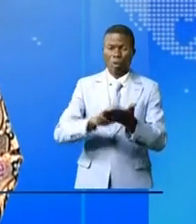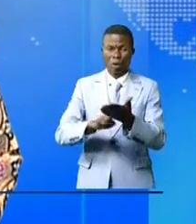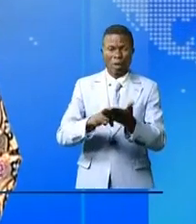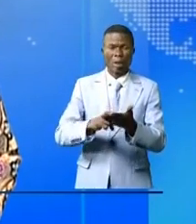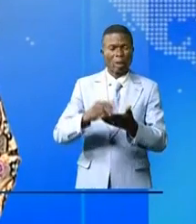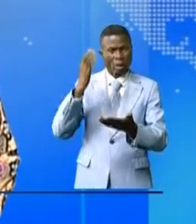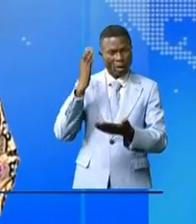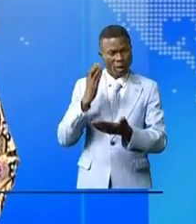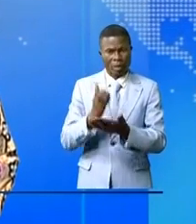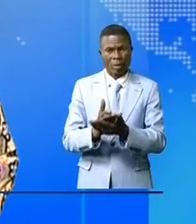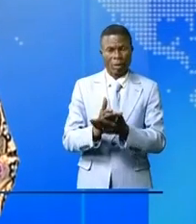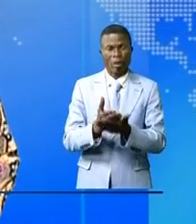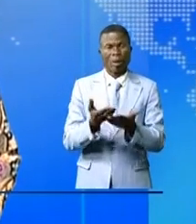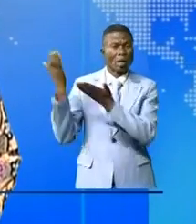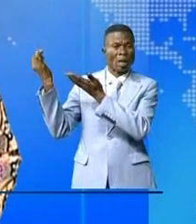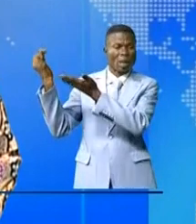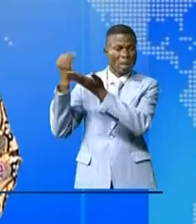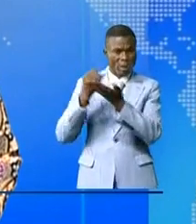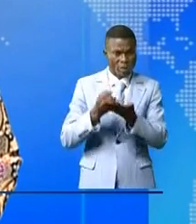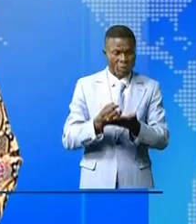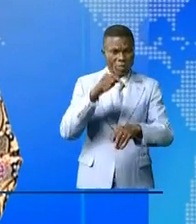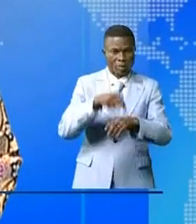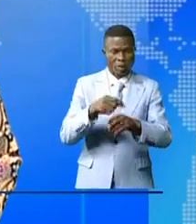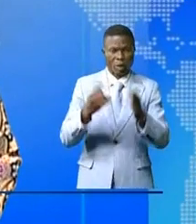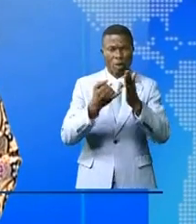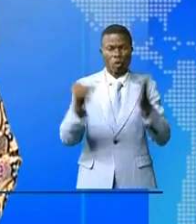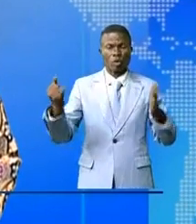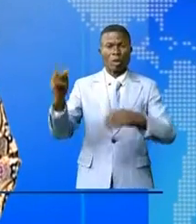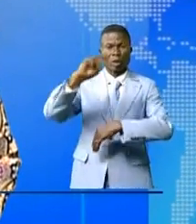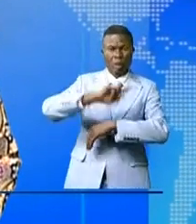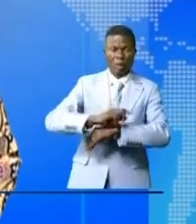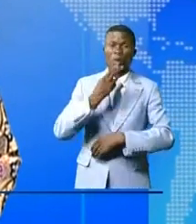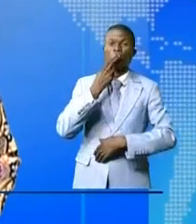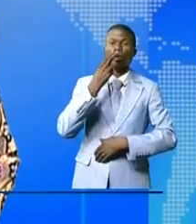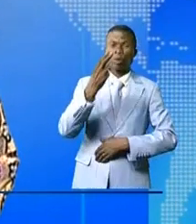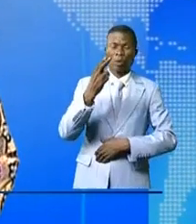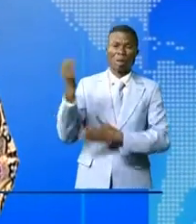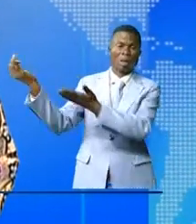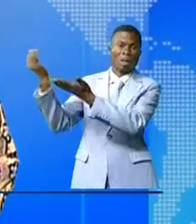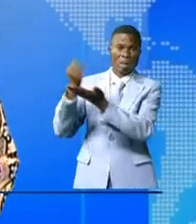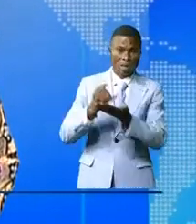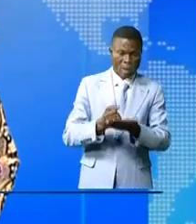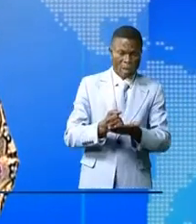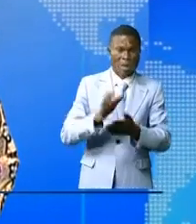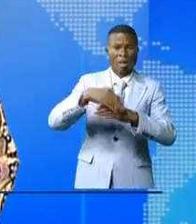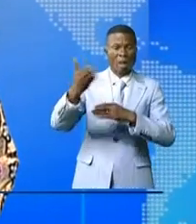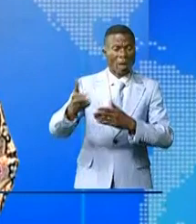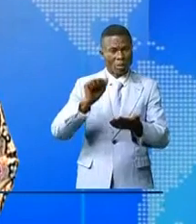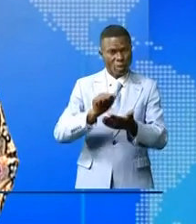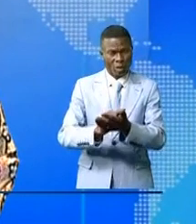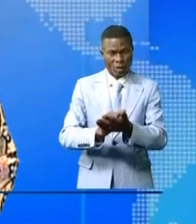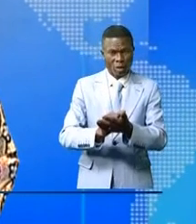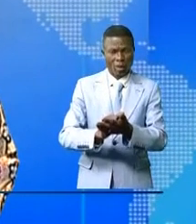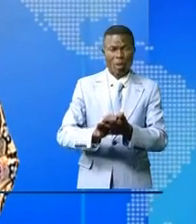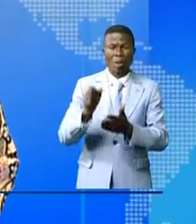peuvent être importées pendant une période de 60 jours. Les cigarettes importées après cette période transitoire qui portent